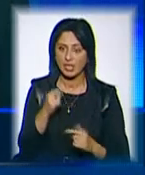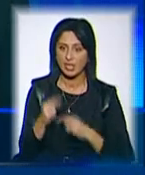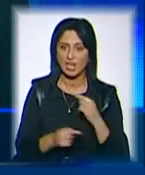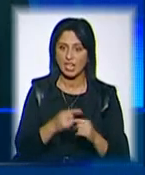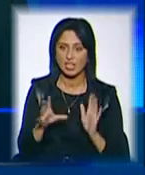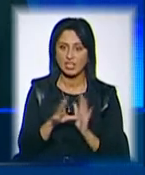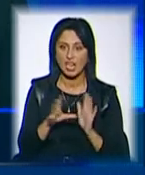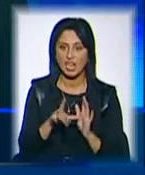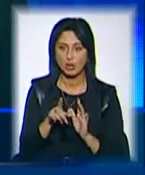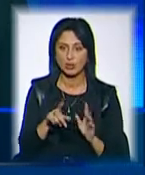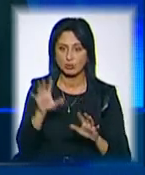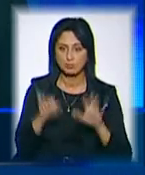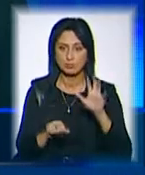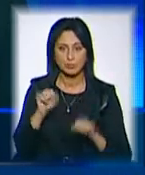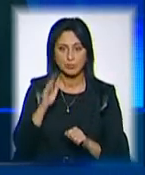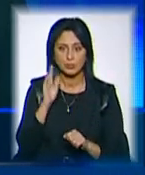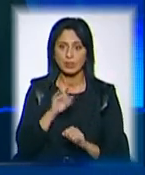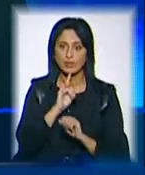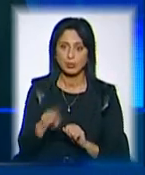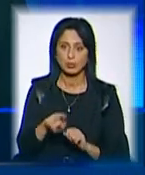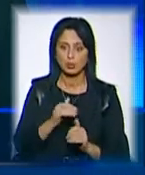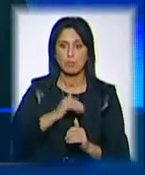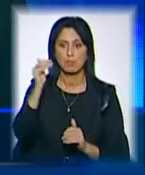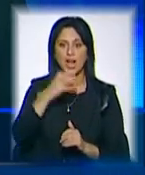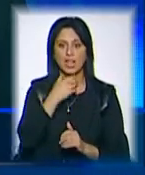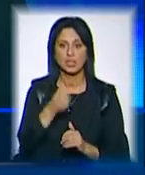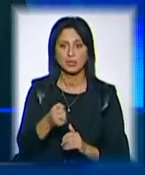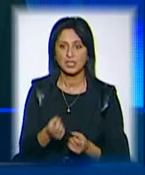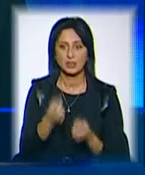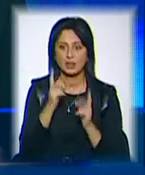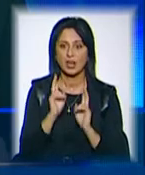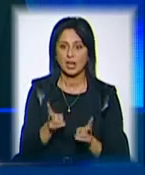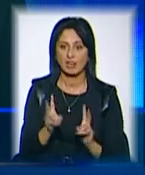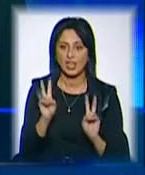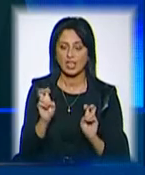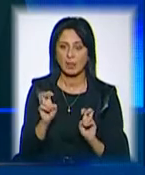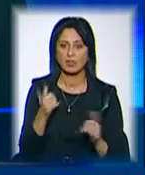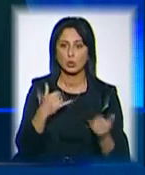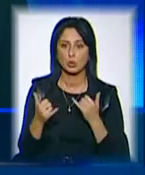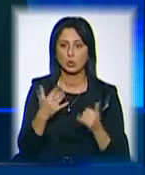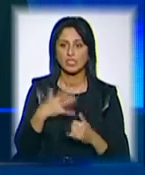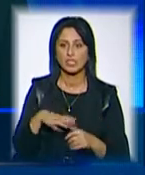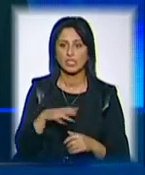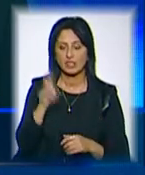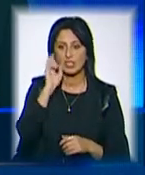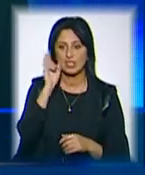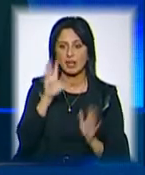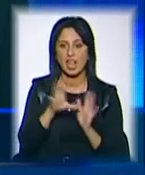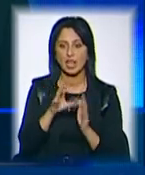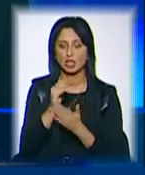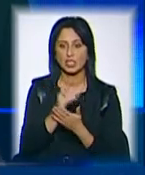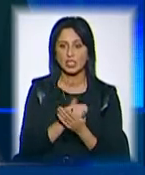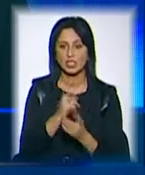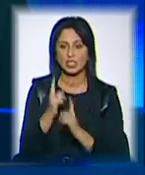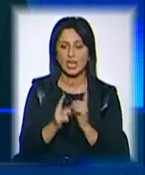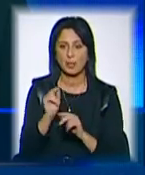ტრადიციულად ელექტროენერგიის პიკური მოხმარები და შესაბამისად ყველაზე მაღალი დეფიციტით გამოირჩევა. თემაზე ეკონომისტი სტუმარია საქართველოს სახელმწიფო